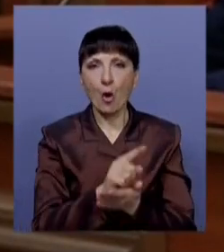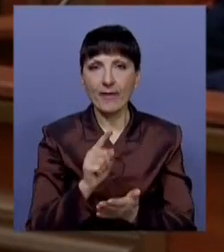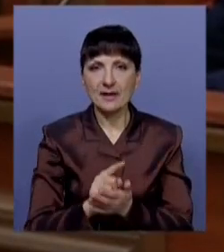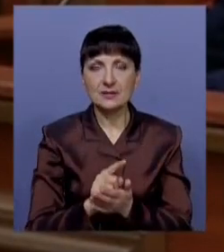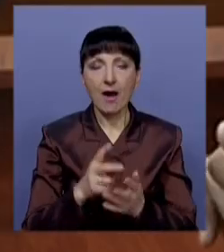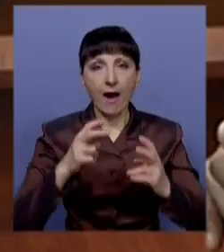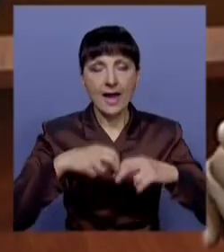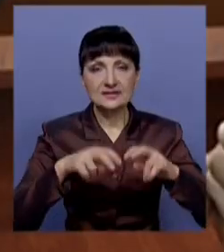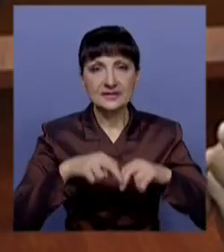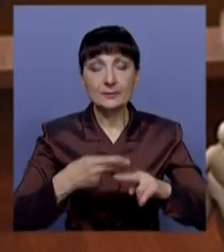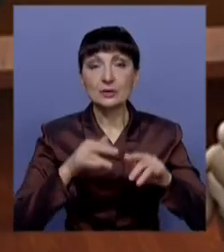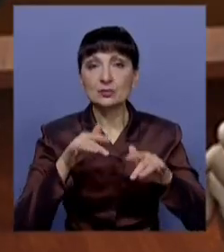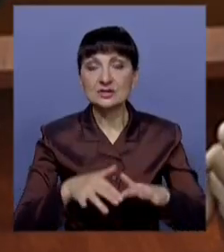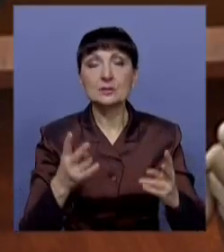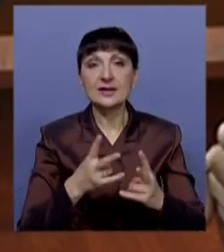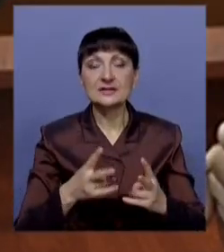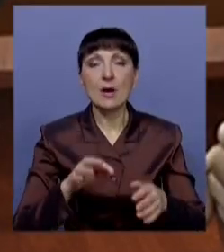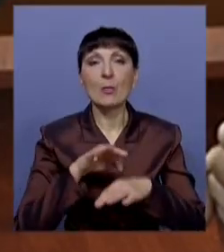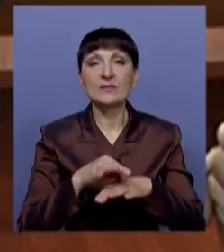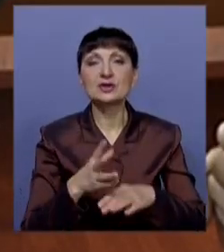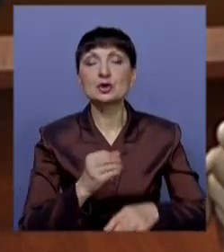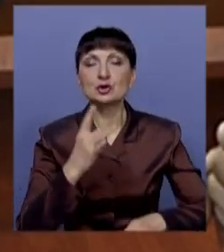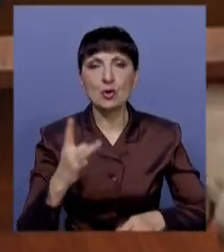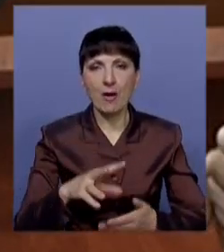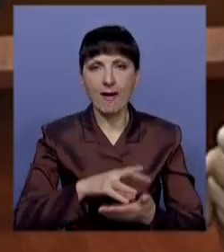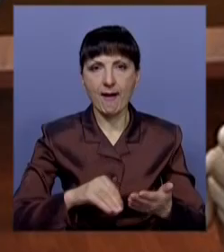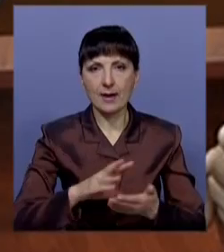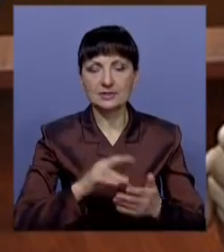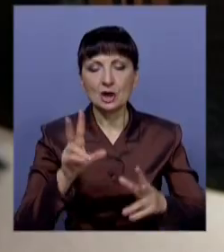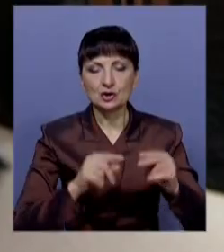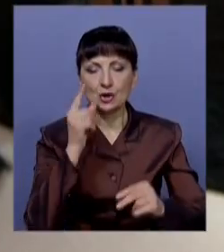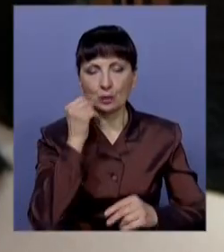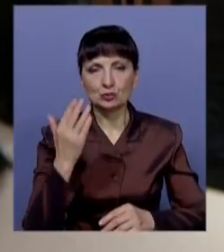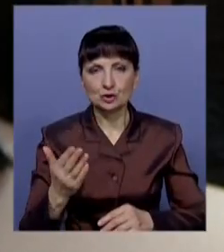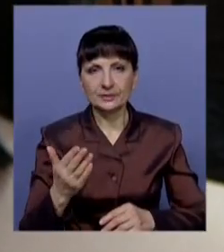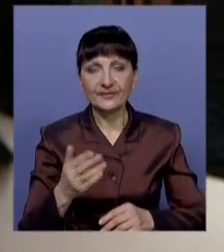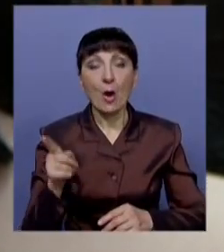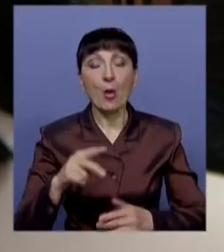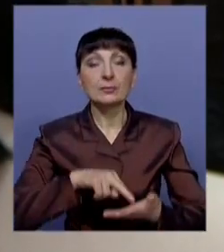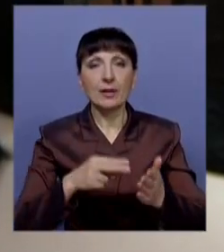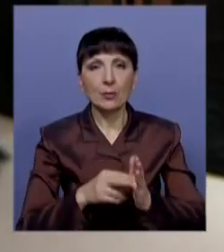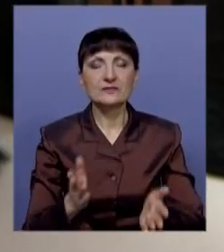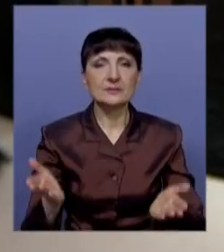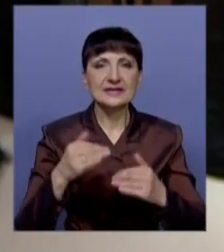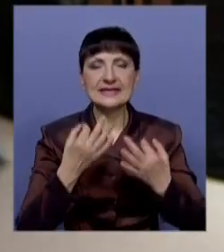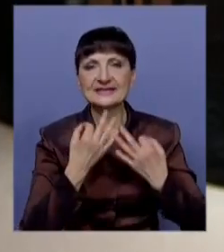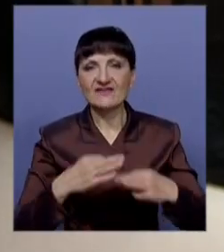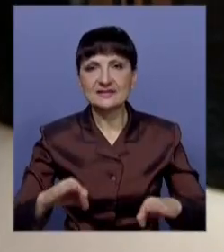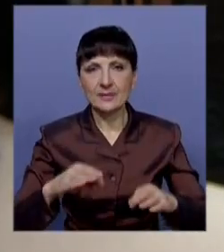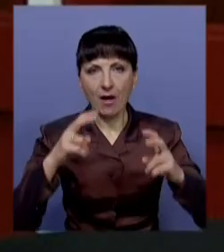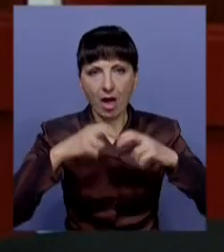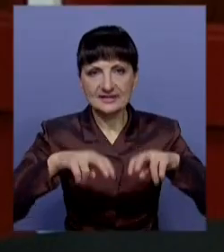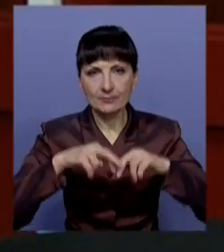вот экспертизу по данному делу необходимо провести еще раз, считает сам подсудимый. Со своей стороны он намерен привлечь независимых